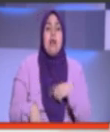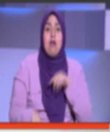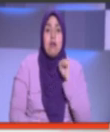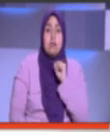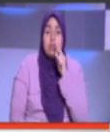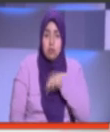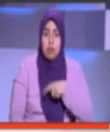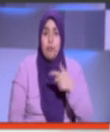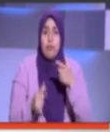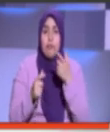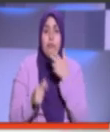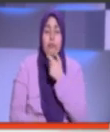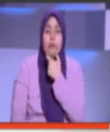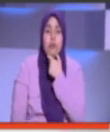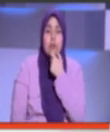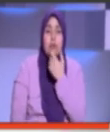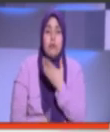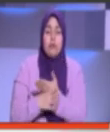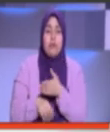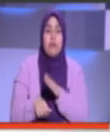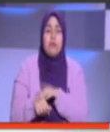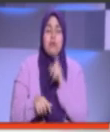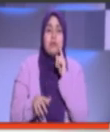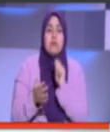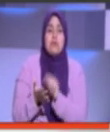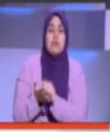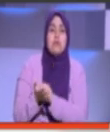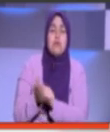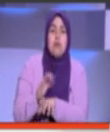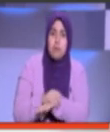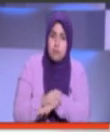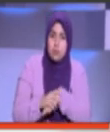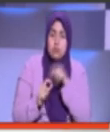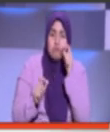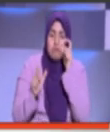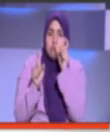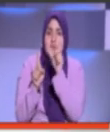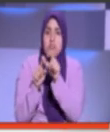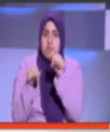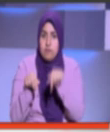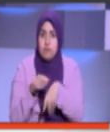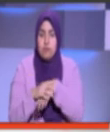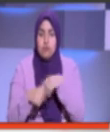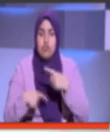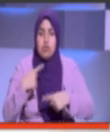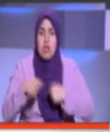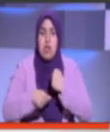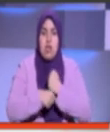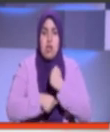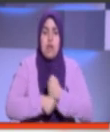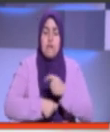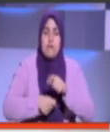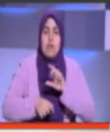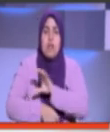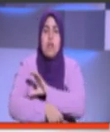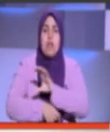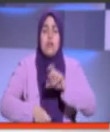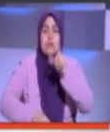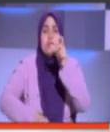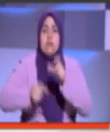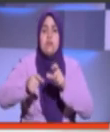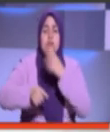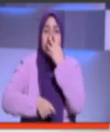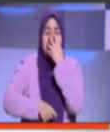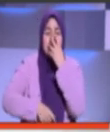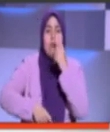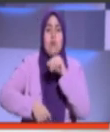تشهد ارتباكا كبيرا في اتخاذ القرارات، ونقصا أيضا في الأجهزة الطبية ومعدات الوقاية